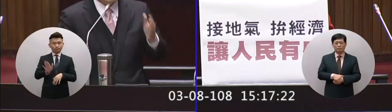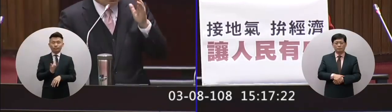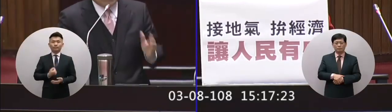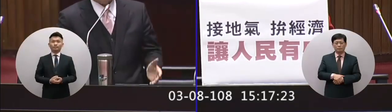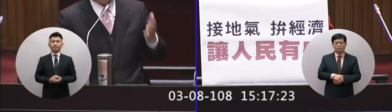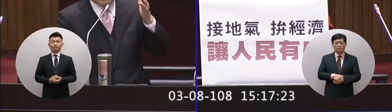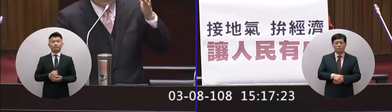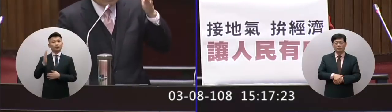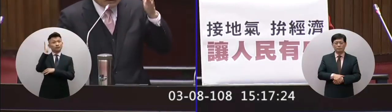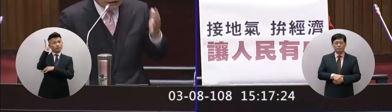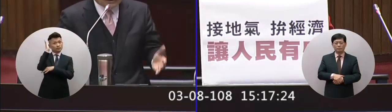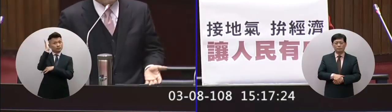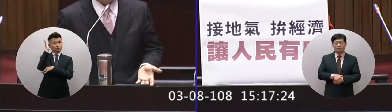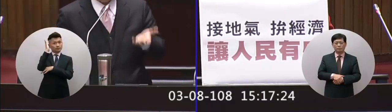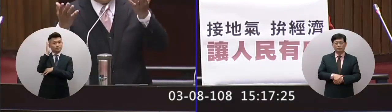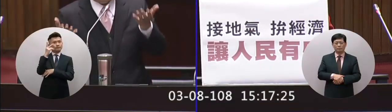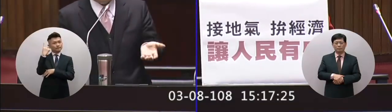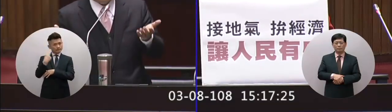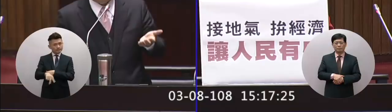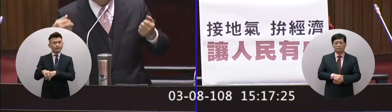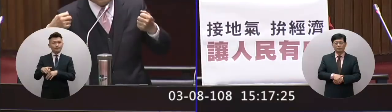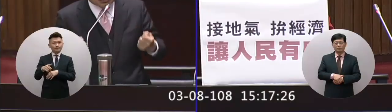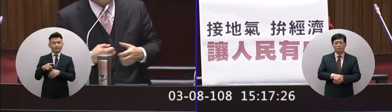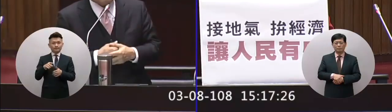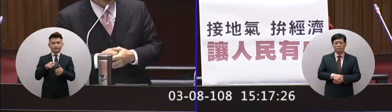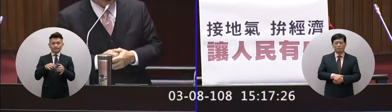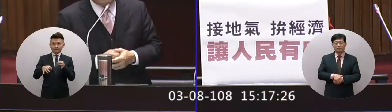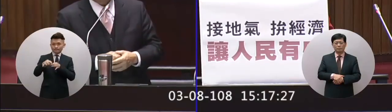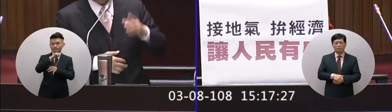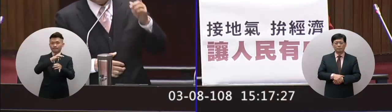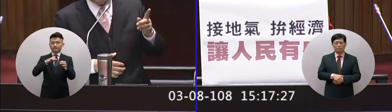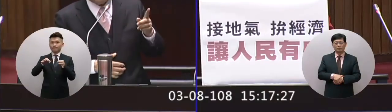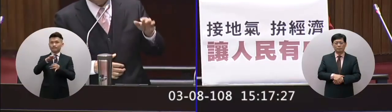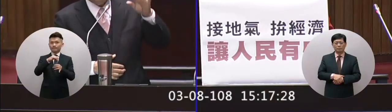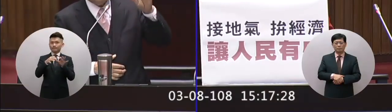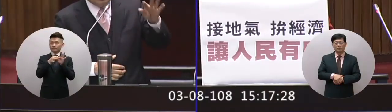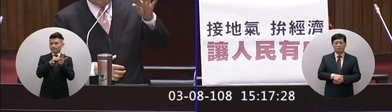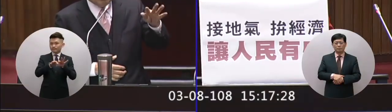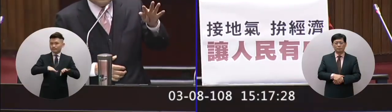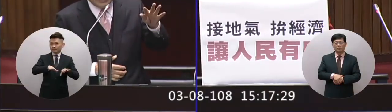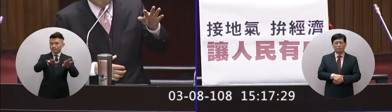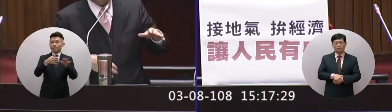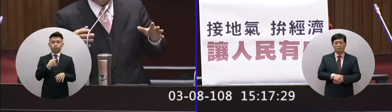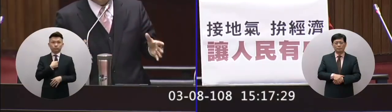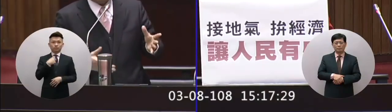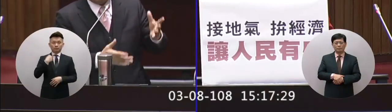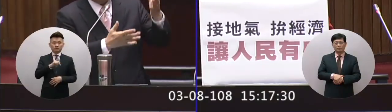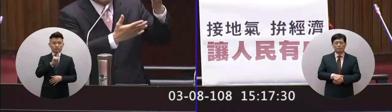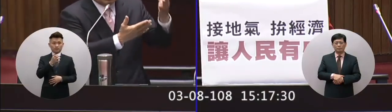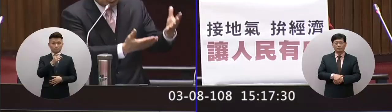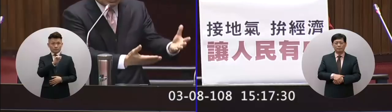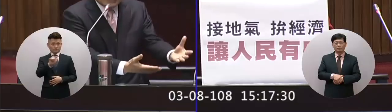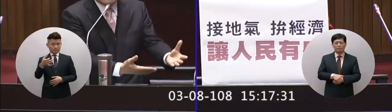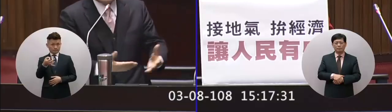但政府还是要在一次的发展经济持续不断，同时对物价，比